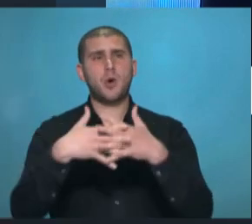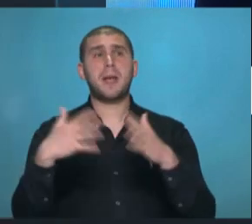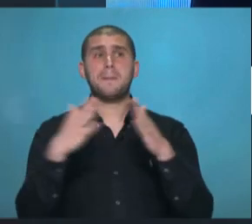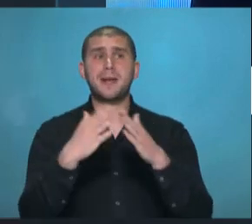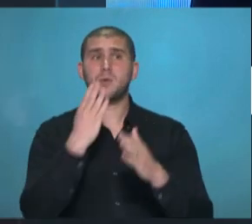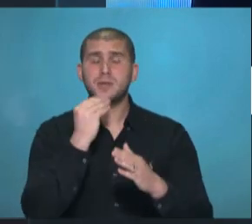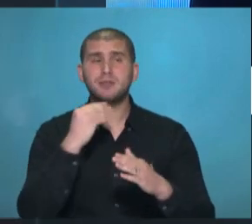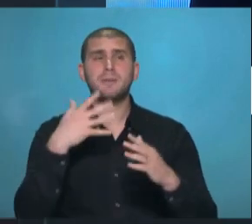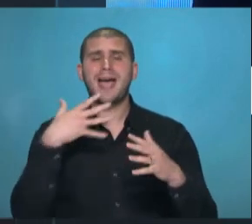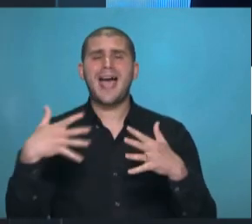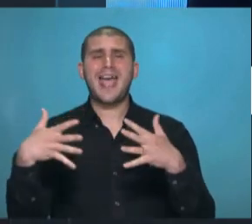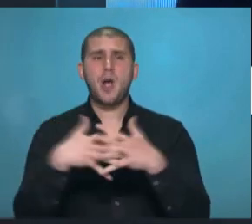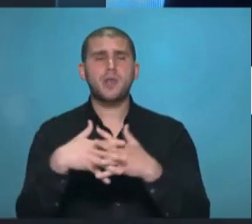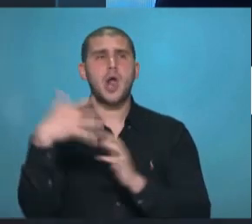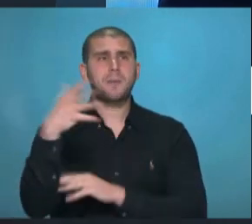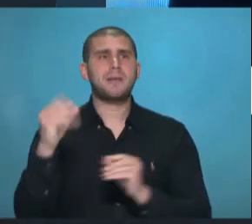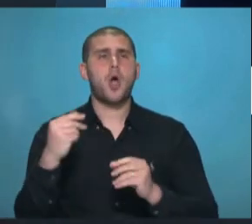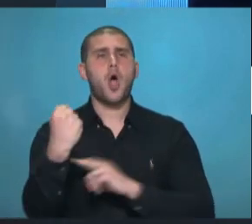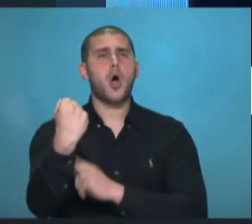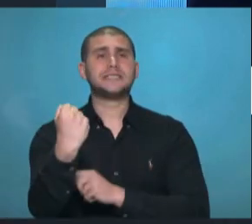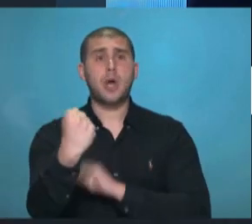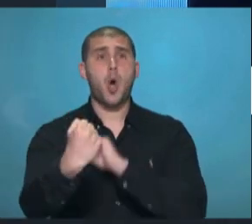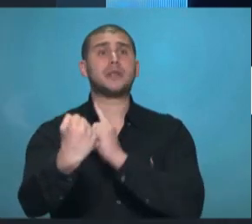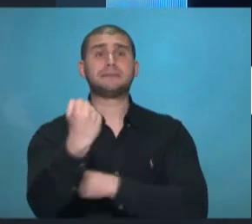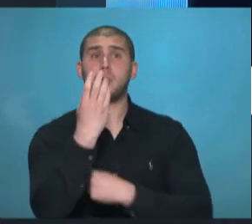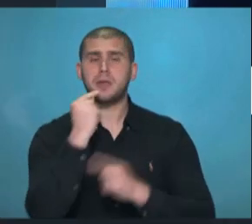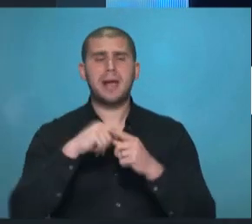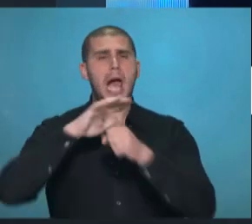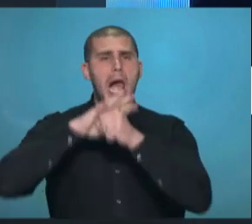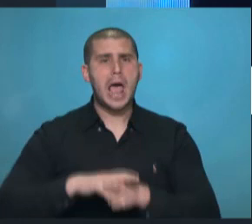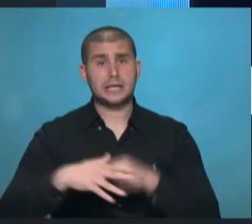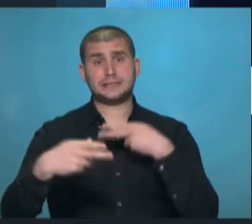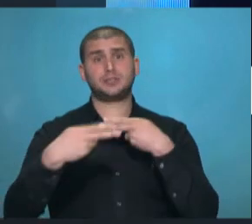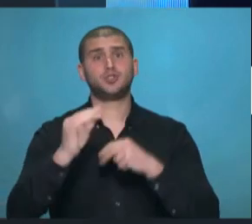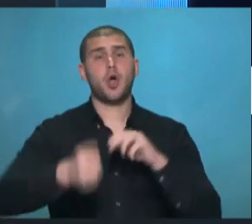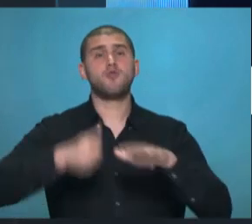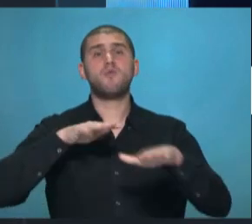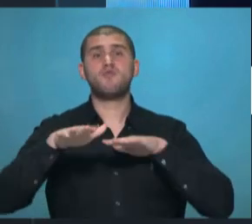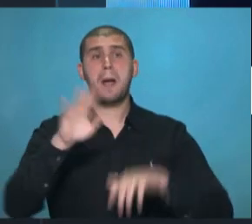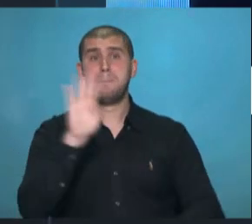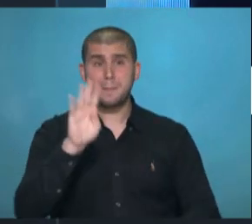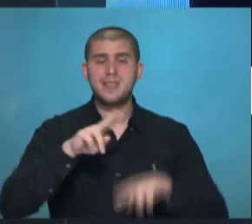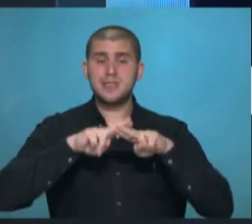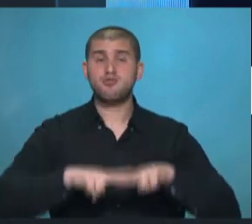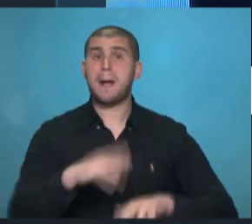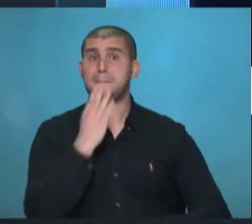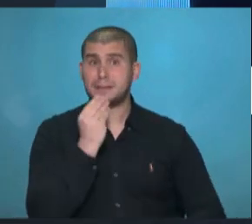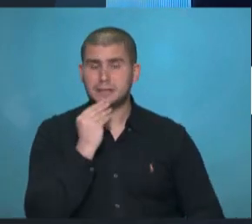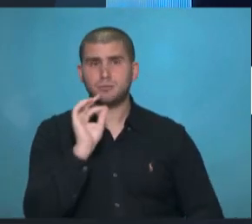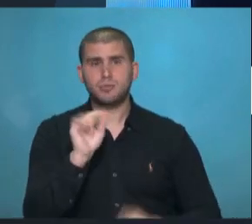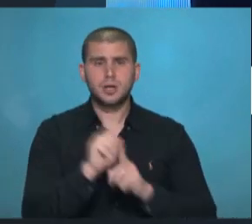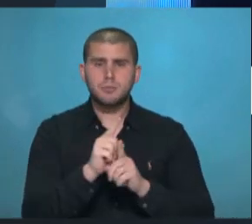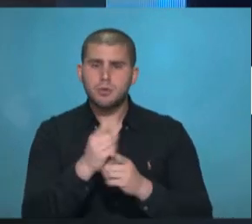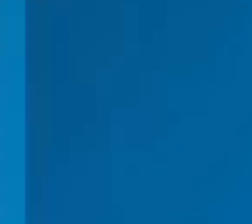הלאומי עם עוצמה יהודית. כל זה בעקבות לחץ כבד ומעורבות אישית של ראש הממשלה נתניהו, שנשאר בארץ, כמובן לנצח על כל